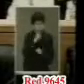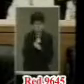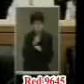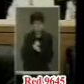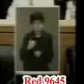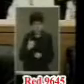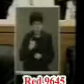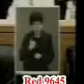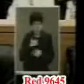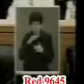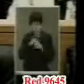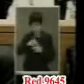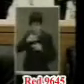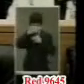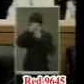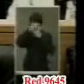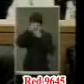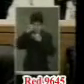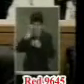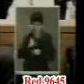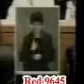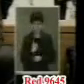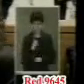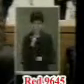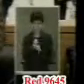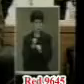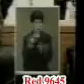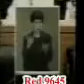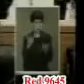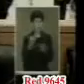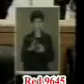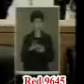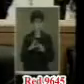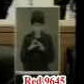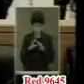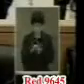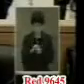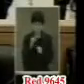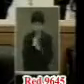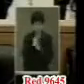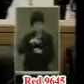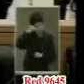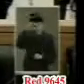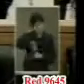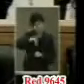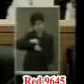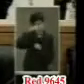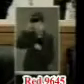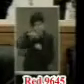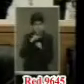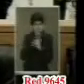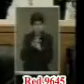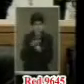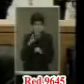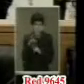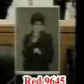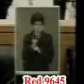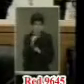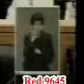การเปิดเฉพาะดวงตาไม่มีครับท่านประธานการบอกว่าไปจัดฉากท่านประธานที่เคาร